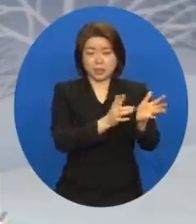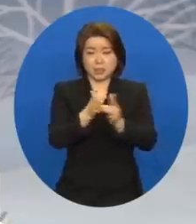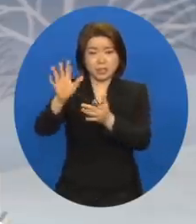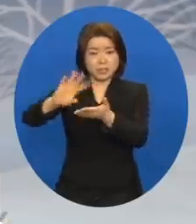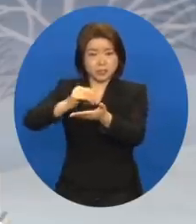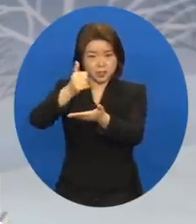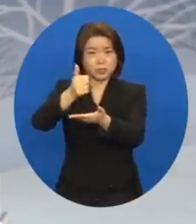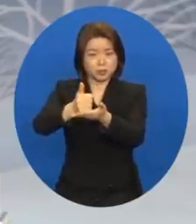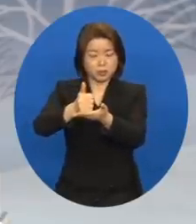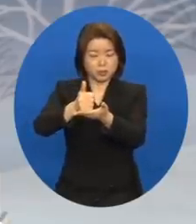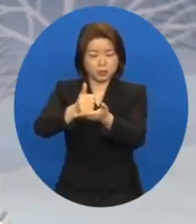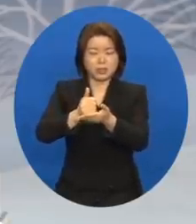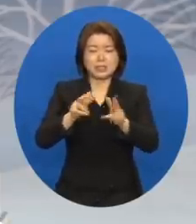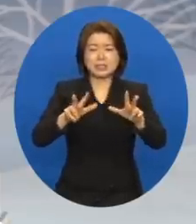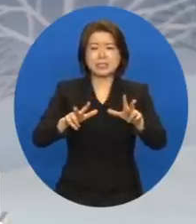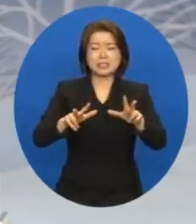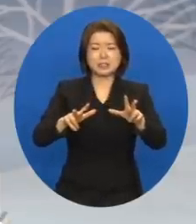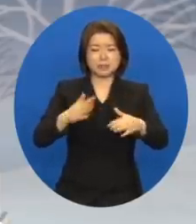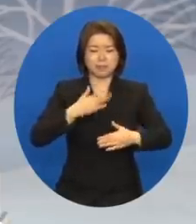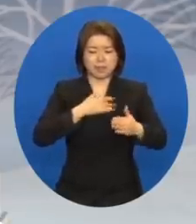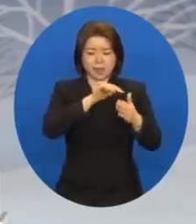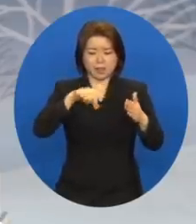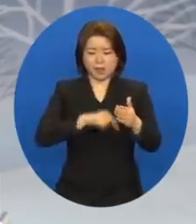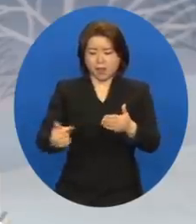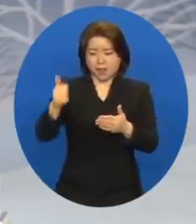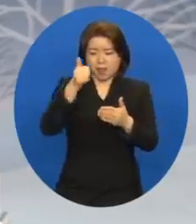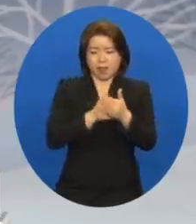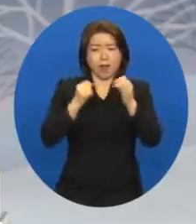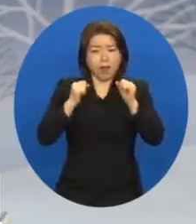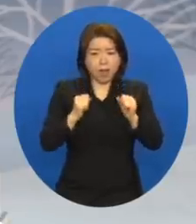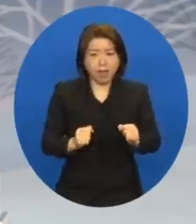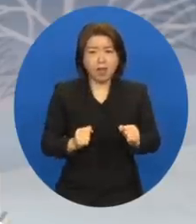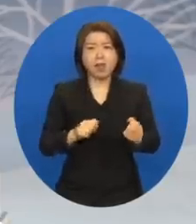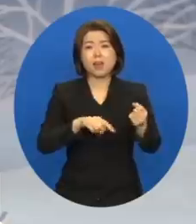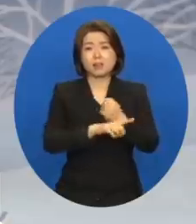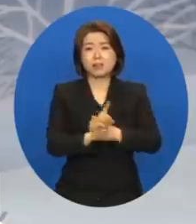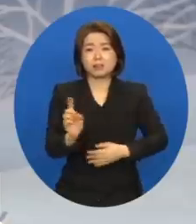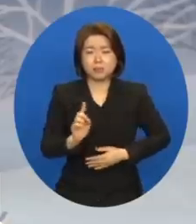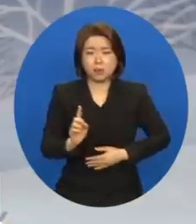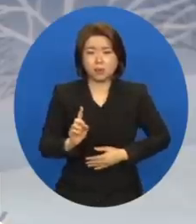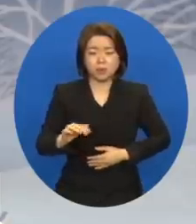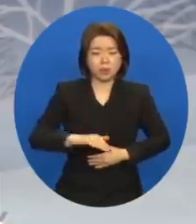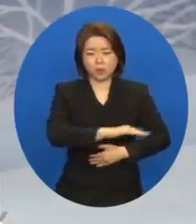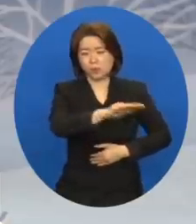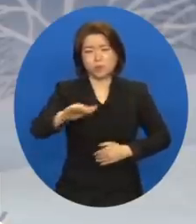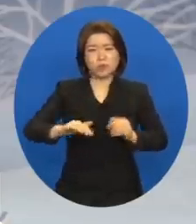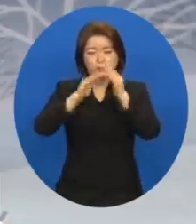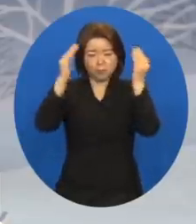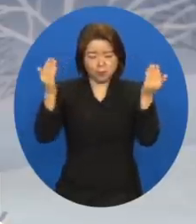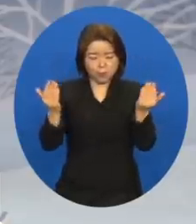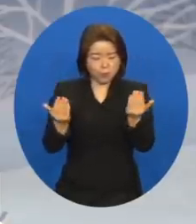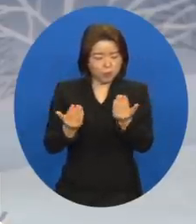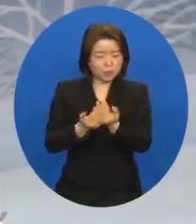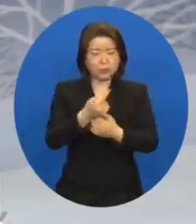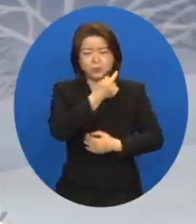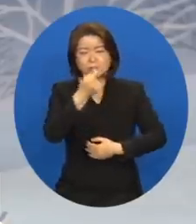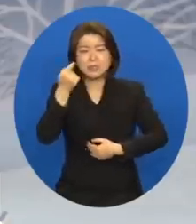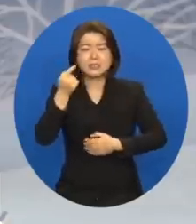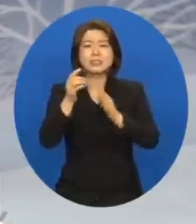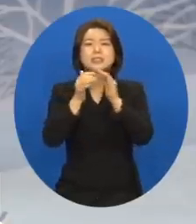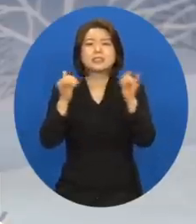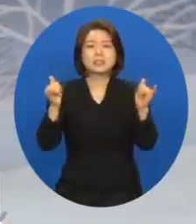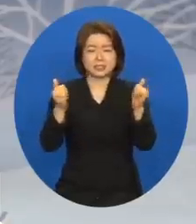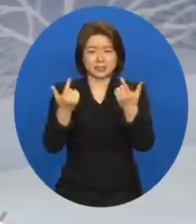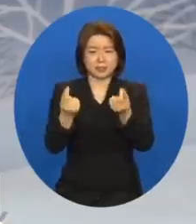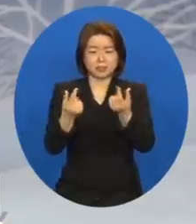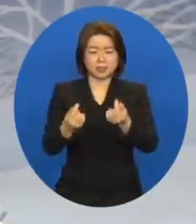그리스도께서 지금 내 안에 거하신다는 것은 우리 모두가 다 증인인 것입니다.